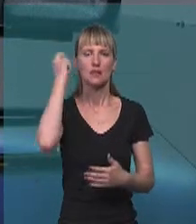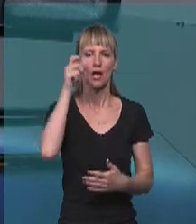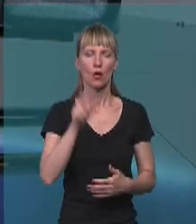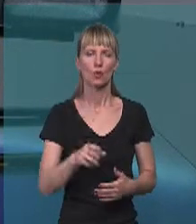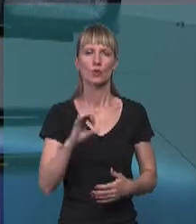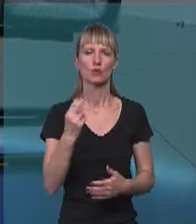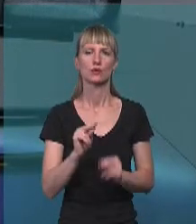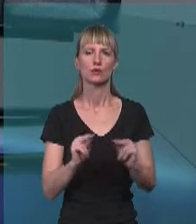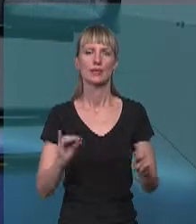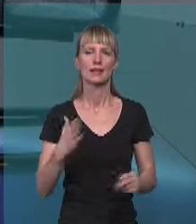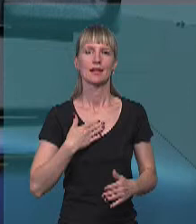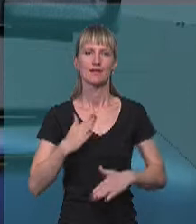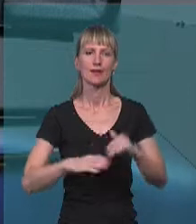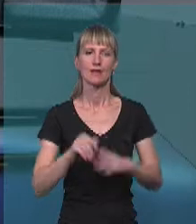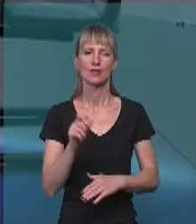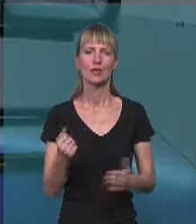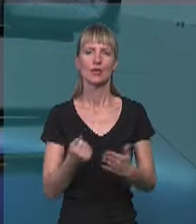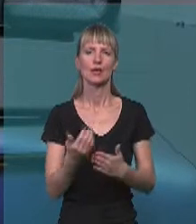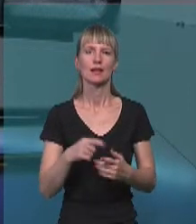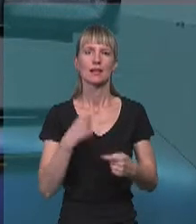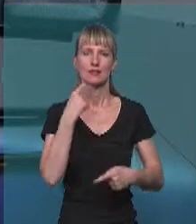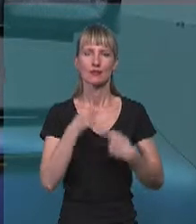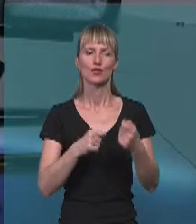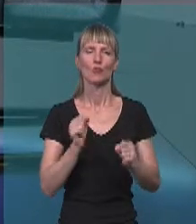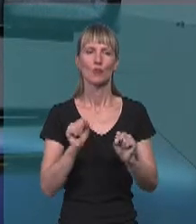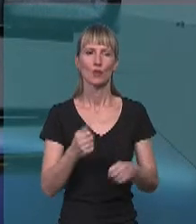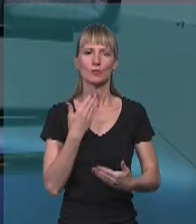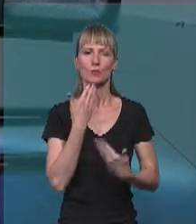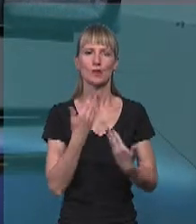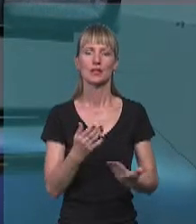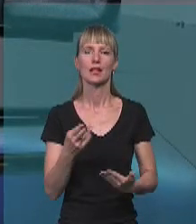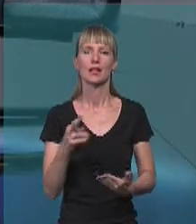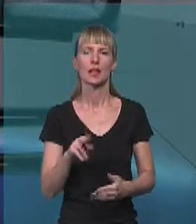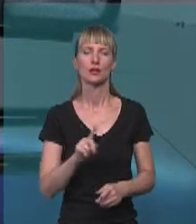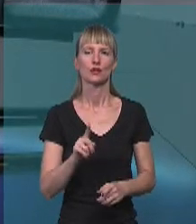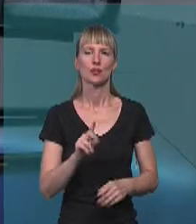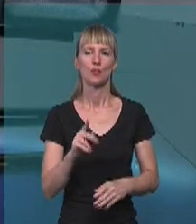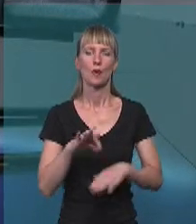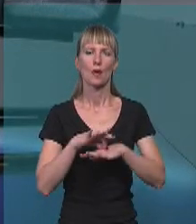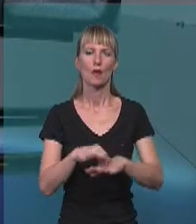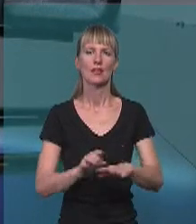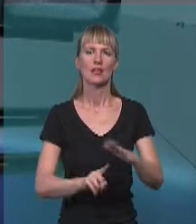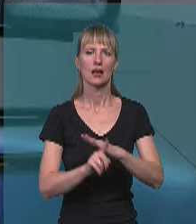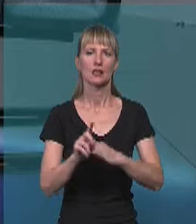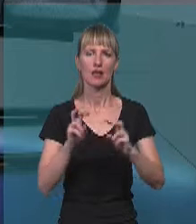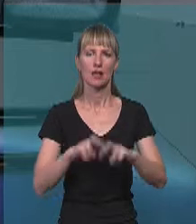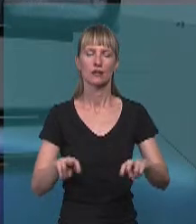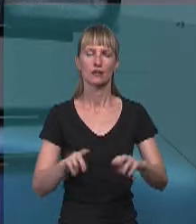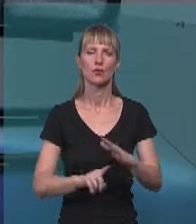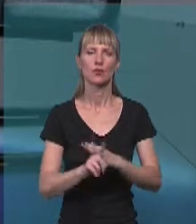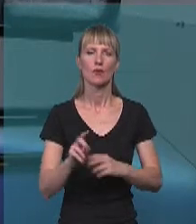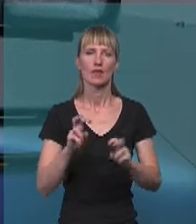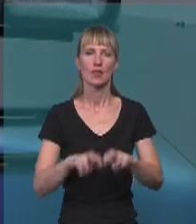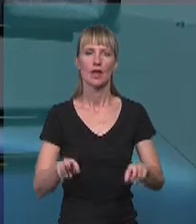соціальні педагоги, наші фахівці, до яких вони завжди можуть звернутися для того, щоб провести начальну діагностику.